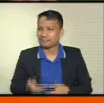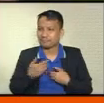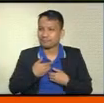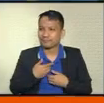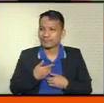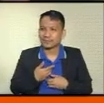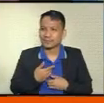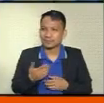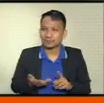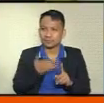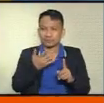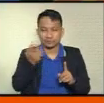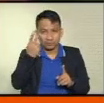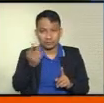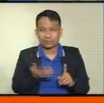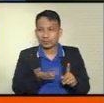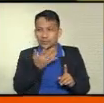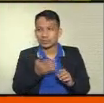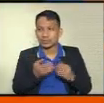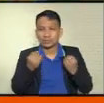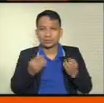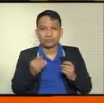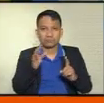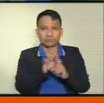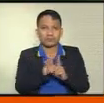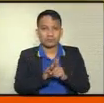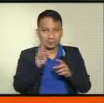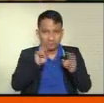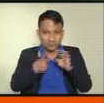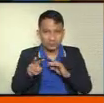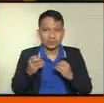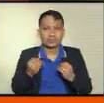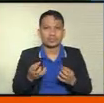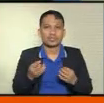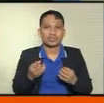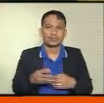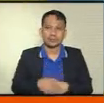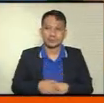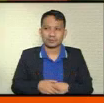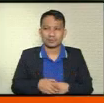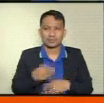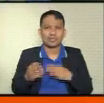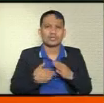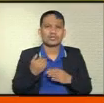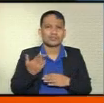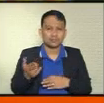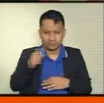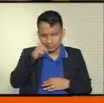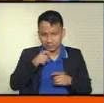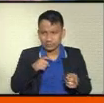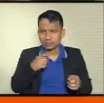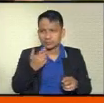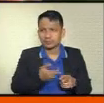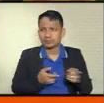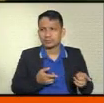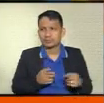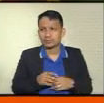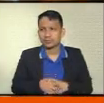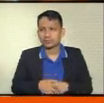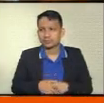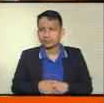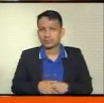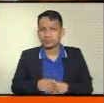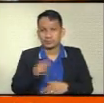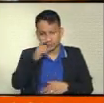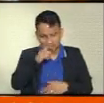po kami na parang ang dami agad ng views niya. For the record, ilang taon na ba itong ating kid wonder?